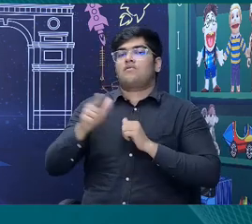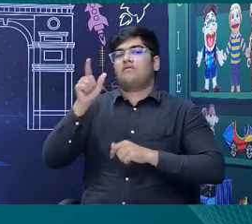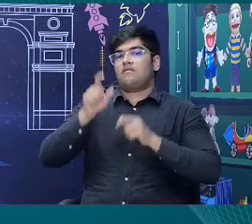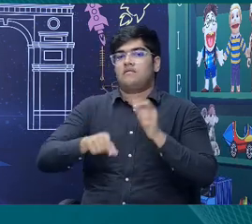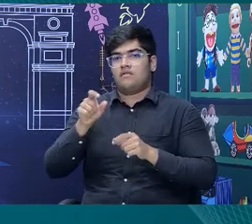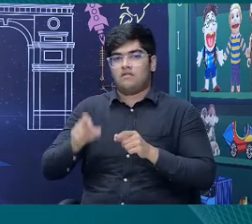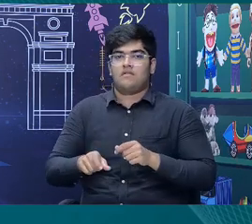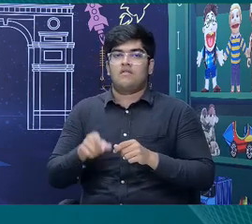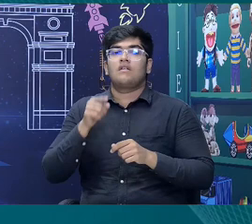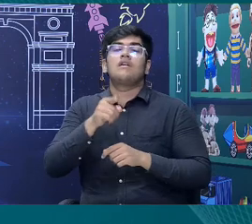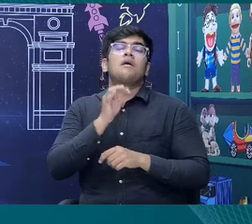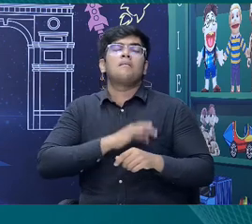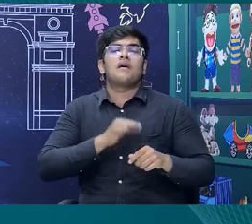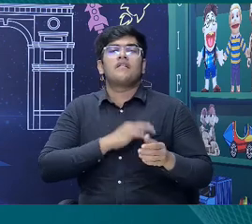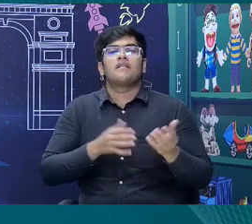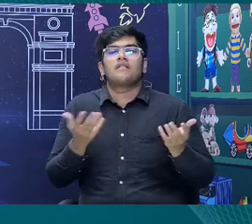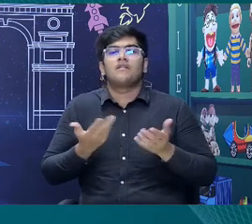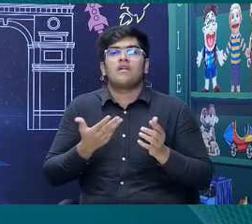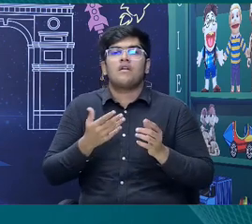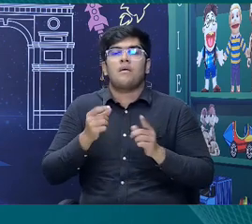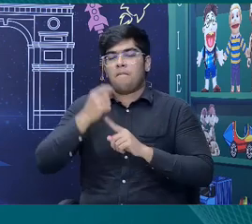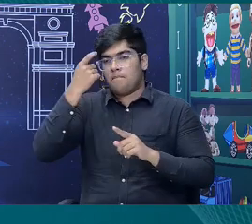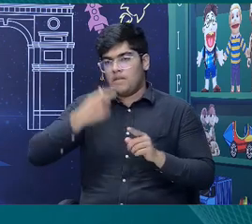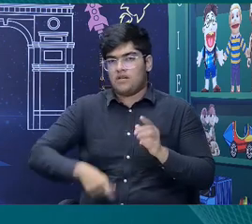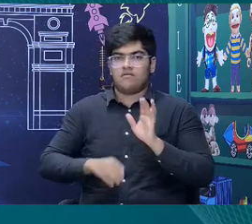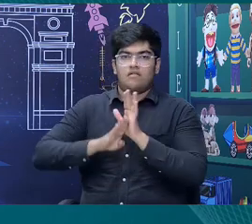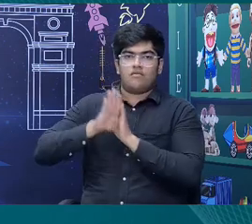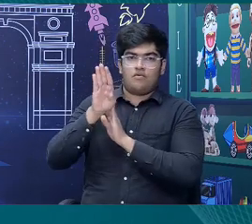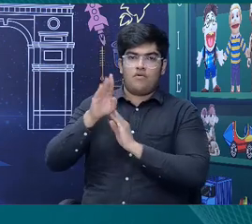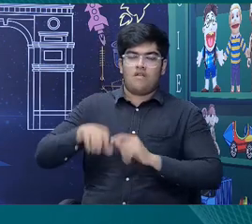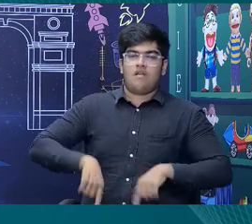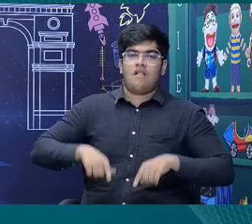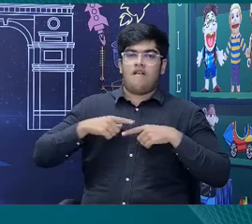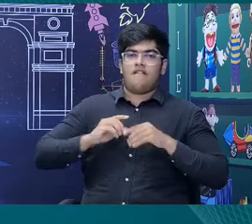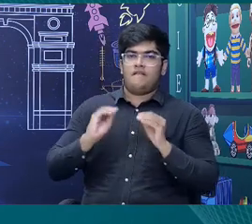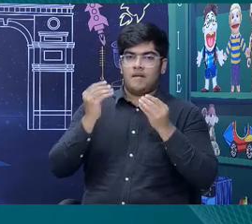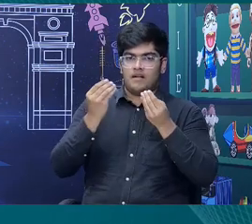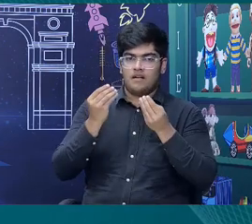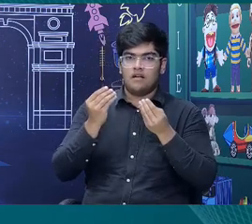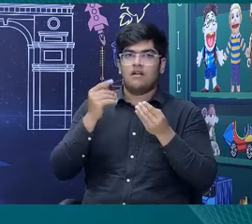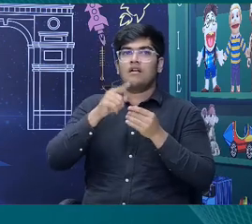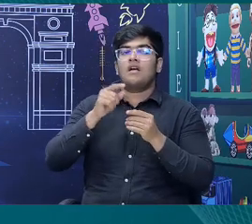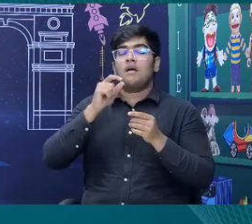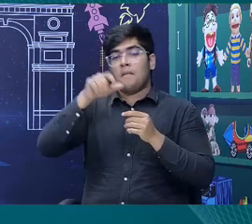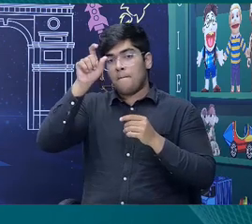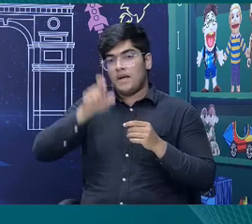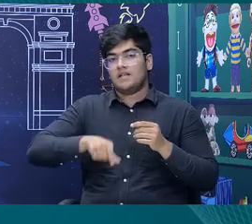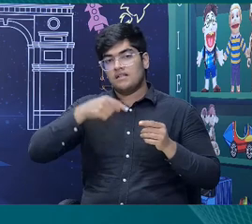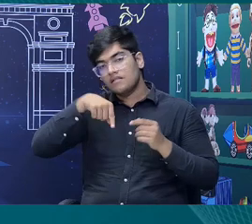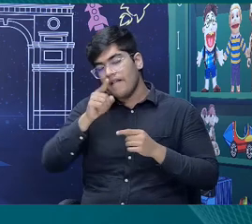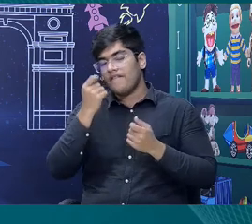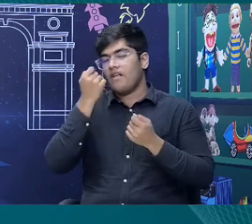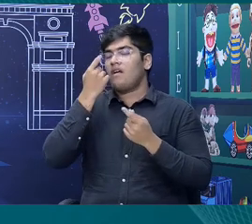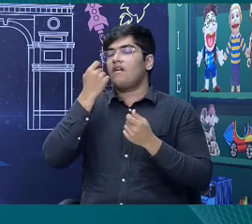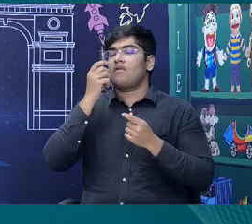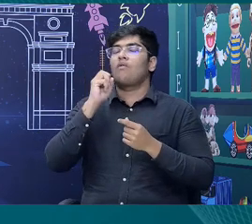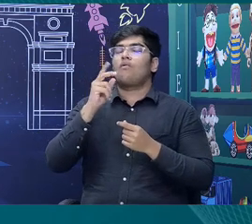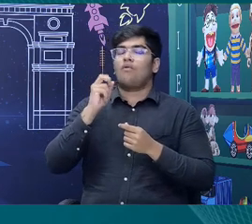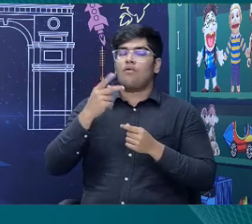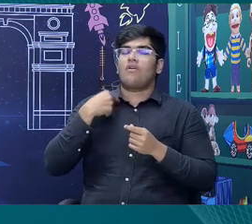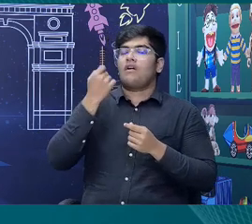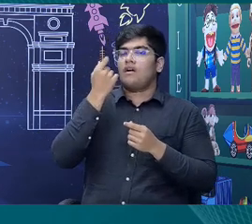इसका बेनिफिट और क्या होगा पर्सनल ग्रोथ है जो क्लाइंट की वो बेटर होगी जो क्लाइंट है वो रिलाइज कर पाएगा कि अच्छा मैं ऐसा सोच